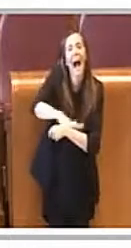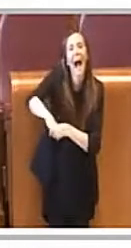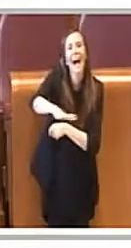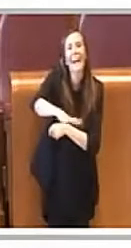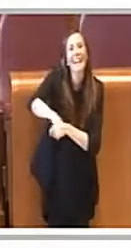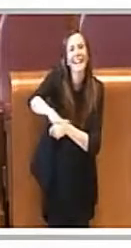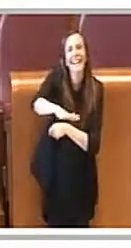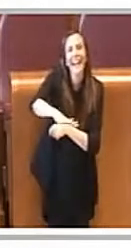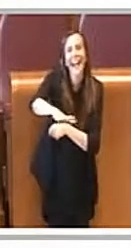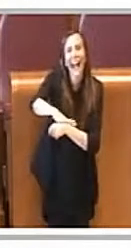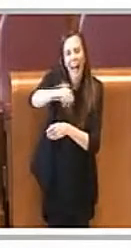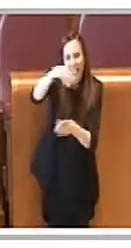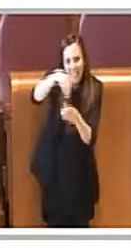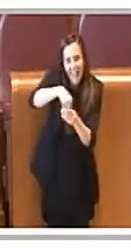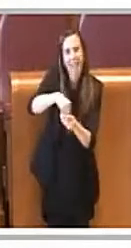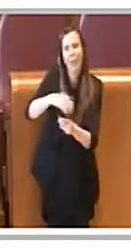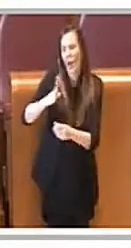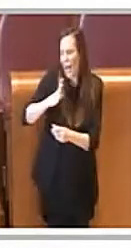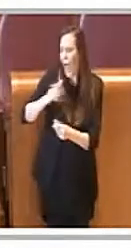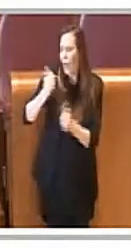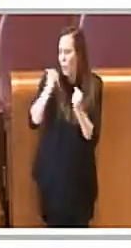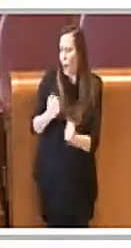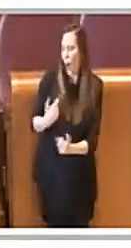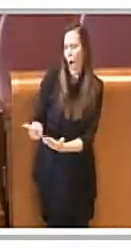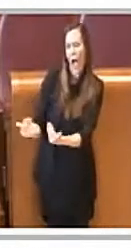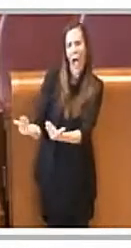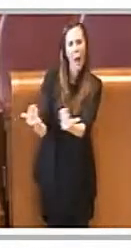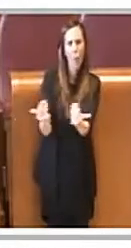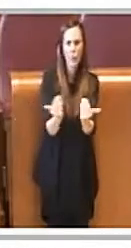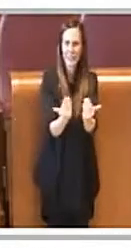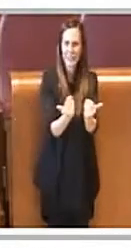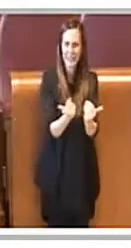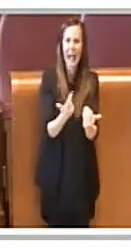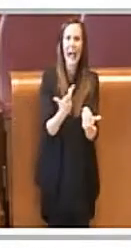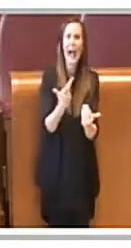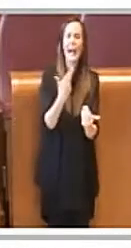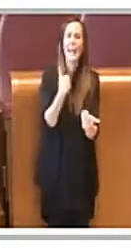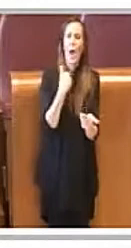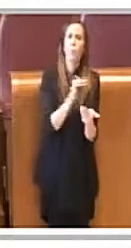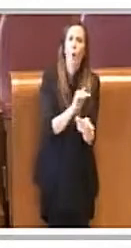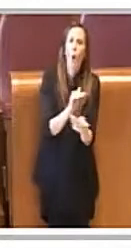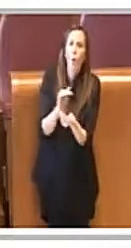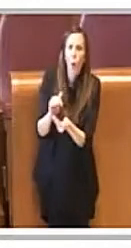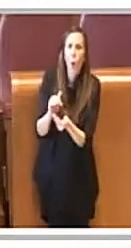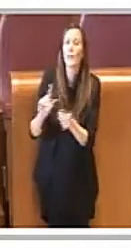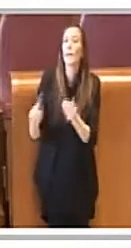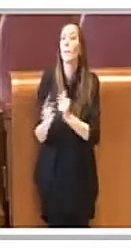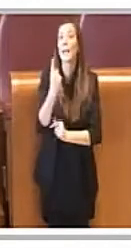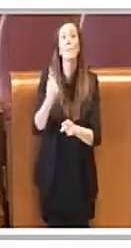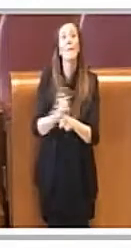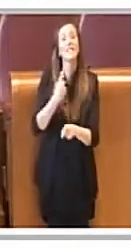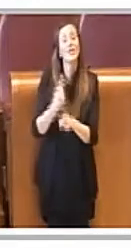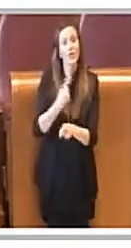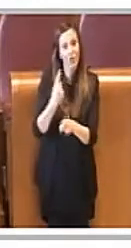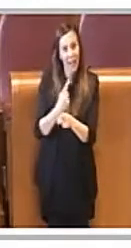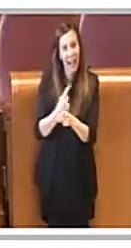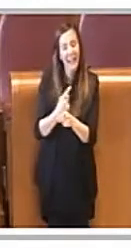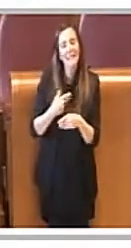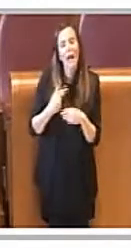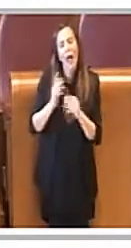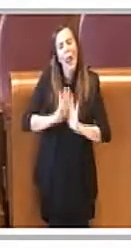al fatto che i clienti possano acquistare beni di prima necessità da lasciare a persone